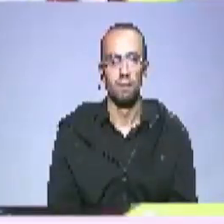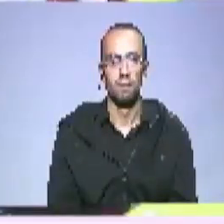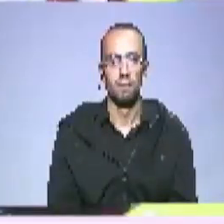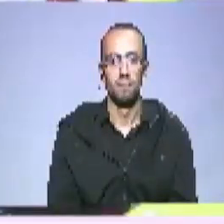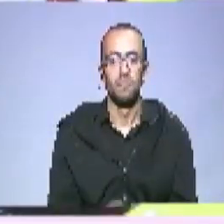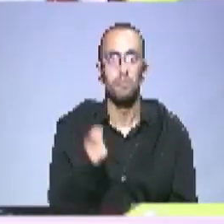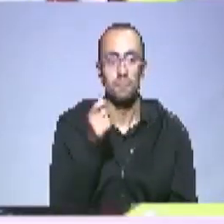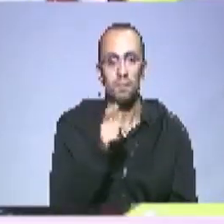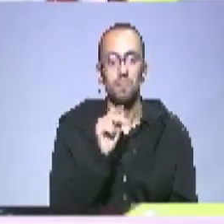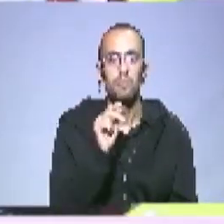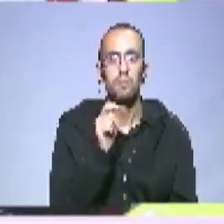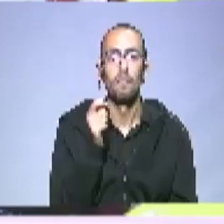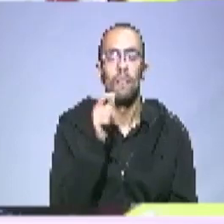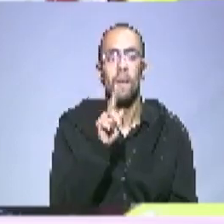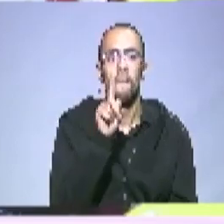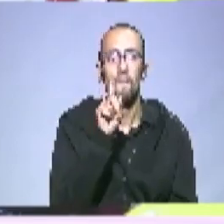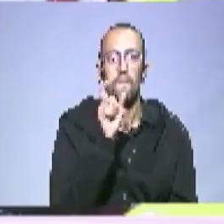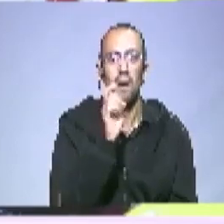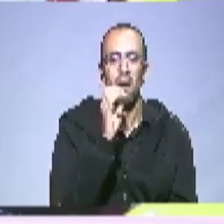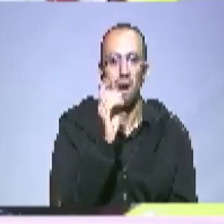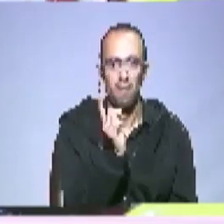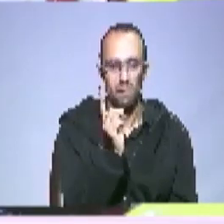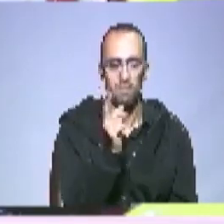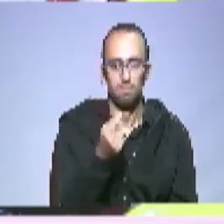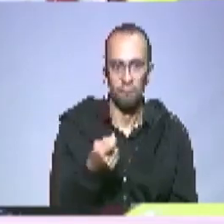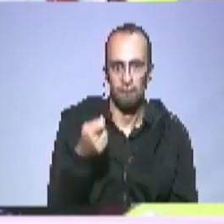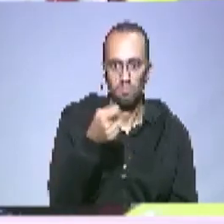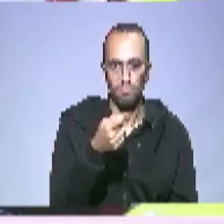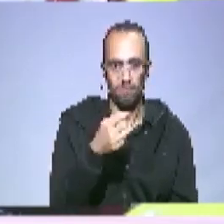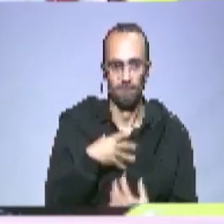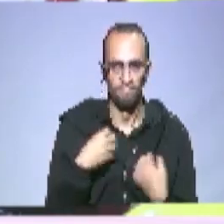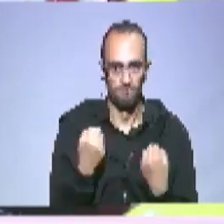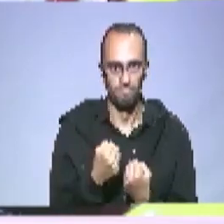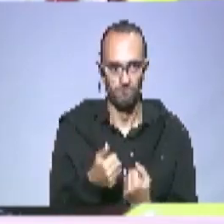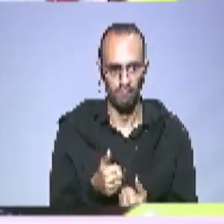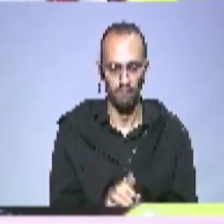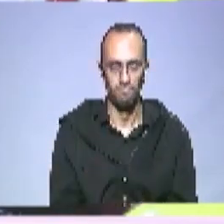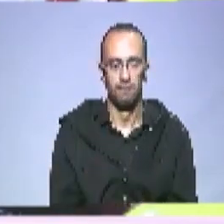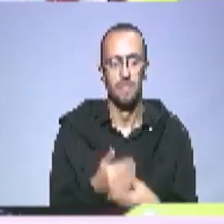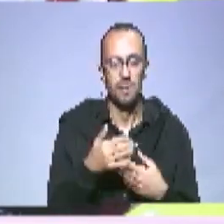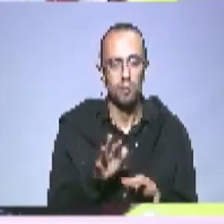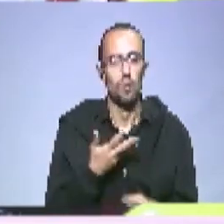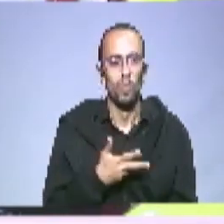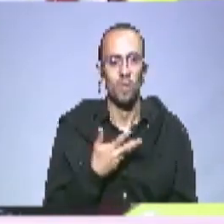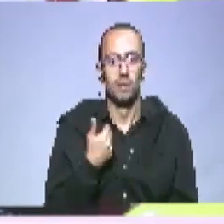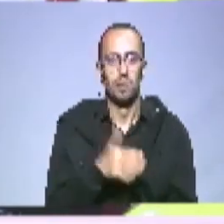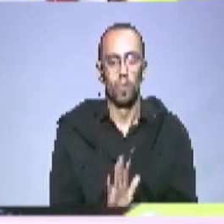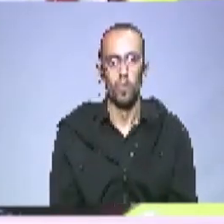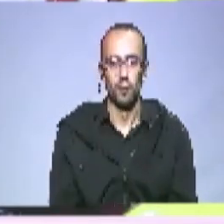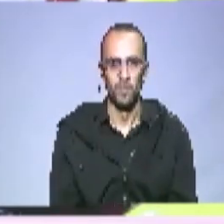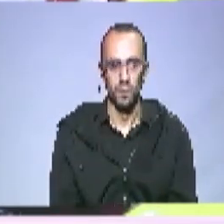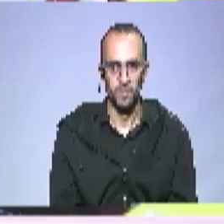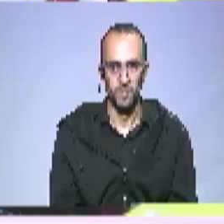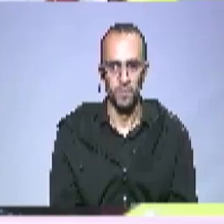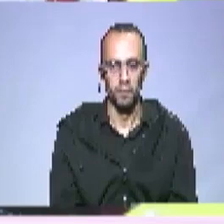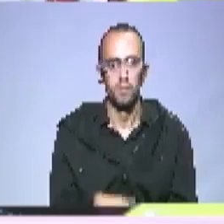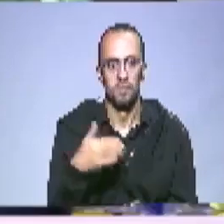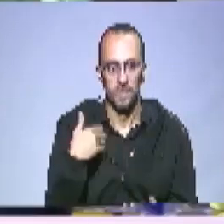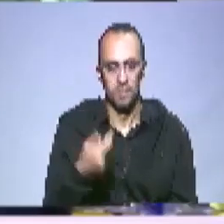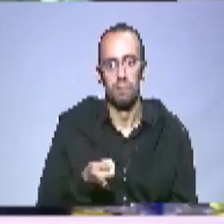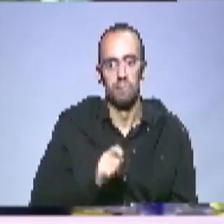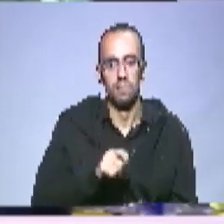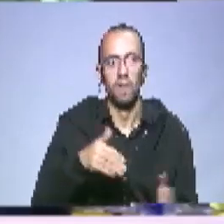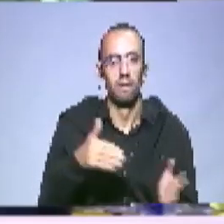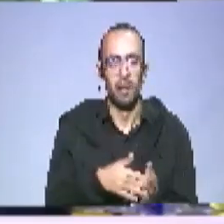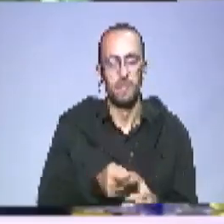البنجر خلاها بينك شويه وعلى قيمتها الغذائيه. وهنبتدي نسيبها شويه وبعدين نغرفها معانا في